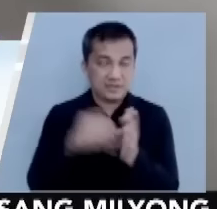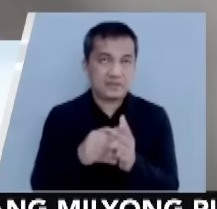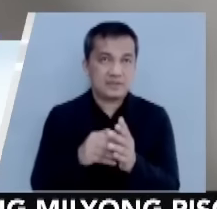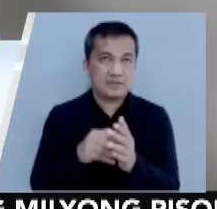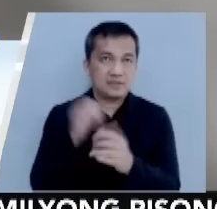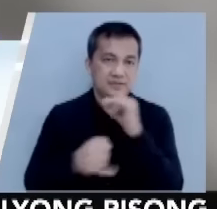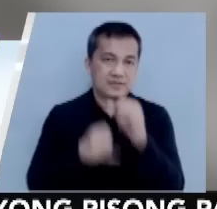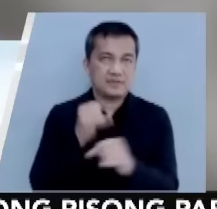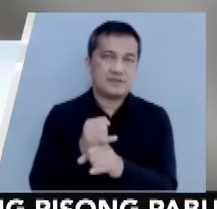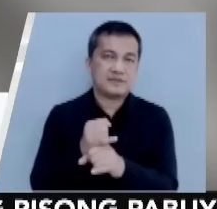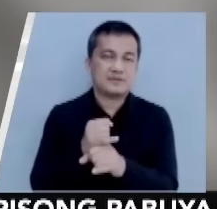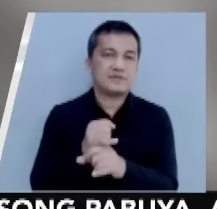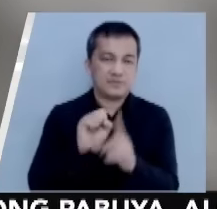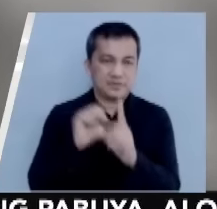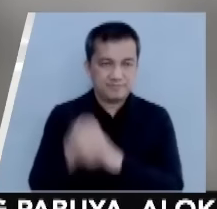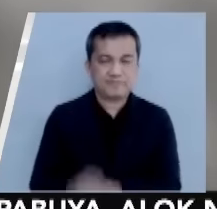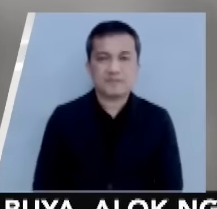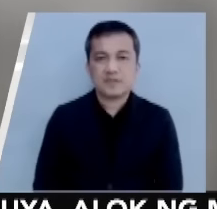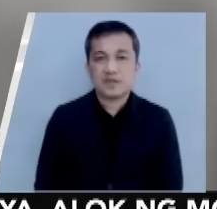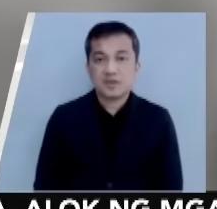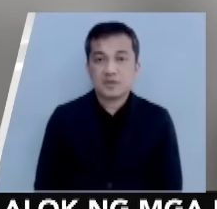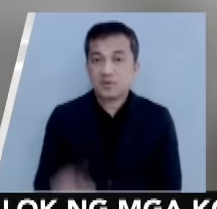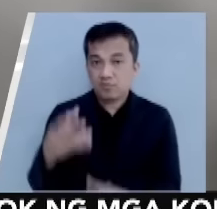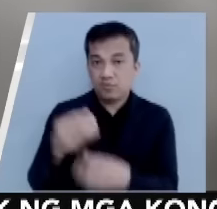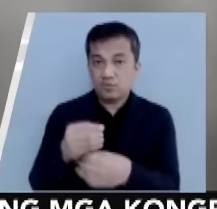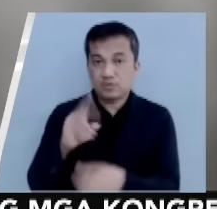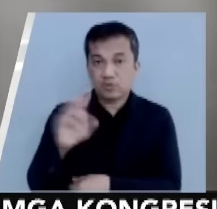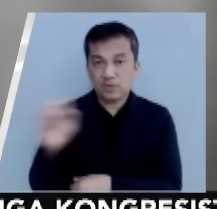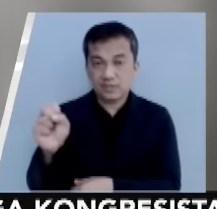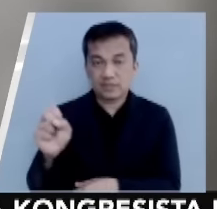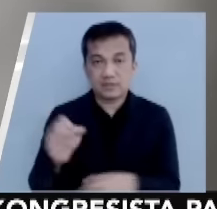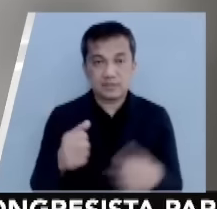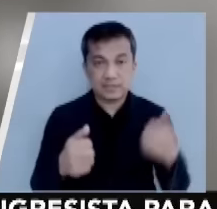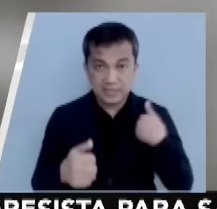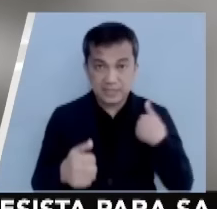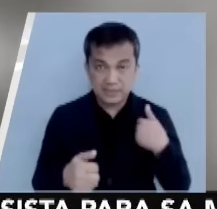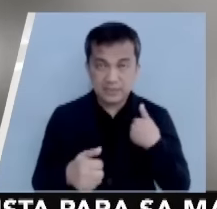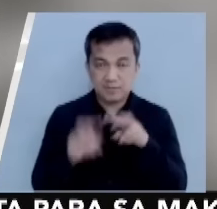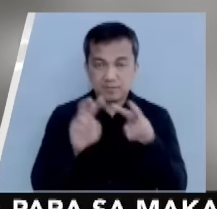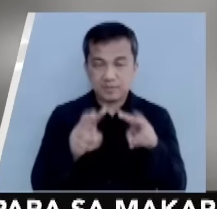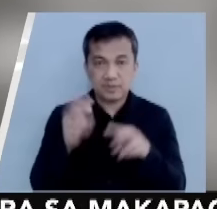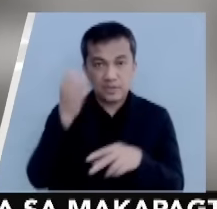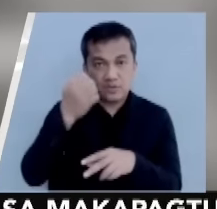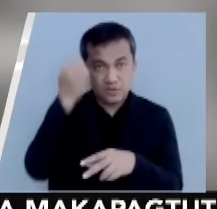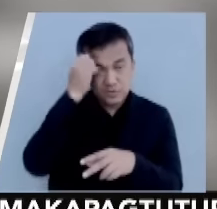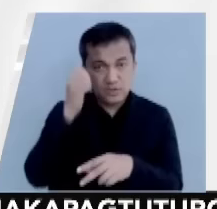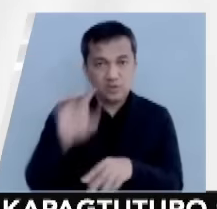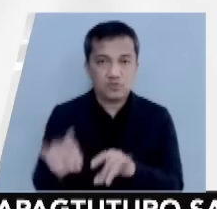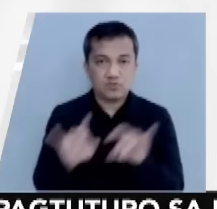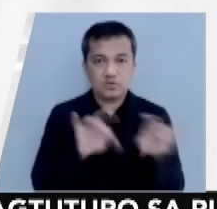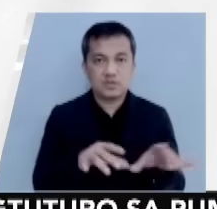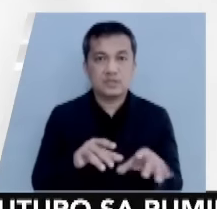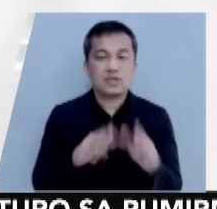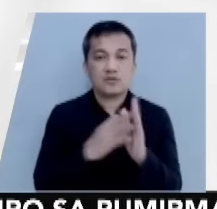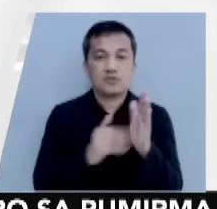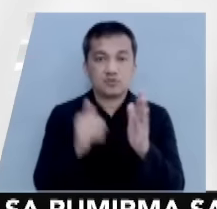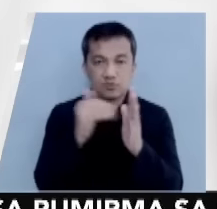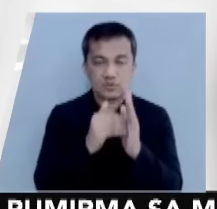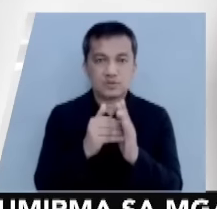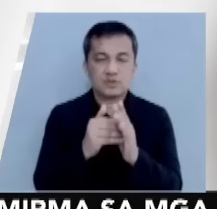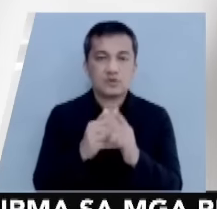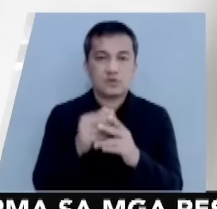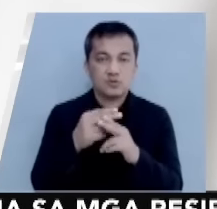scene. Bukod sa USA at Canada, mapapanood rin ang pelikula sa Europe, Australia, New Zealand, at soon starting